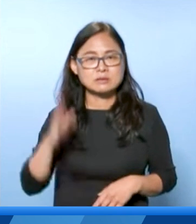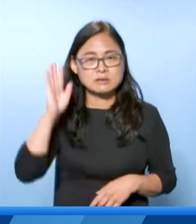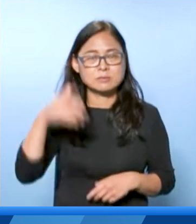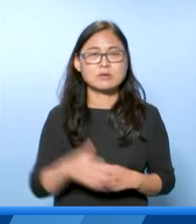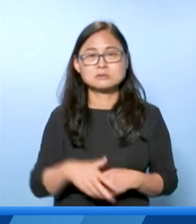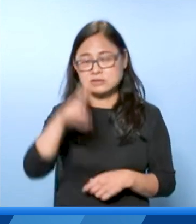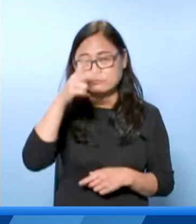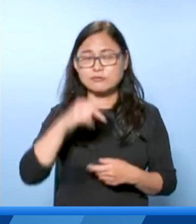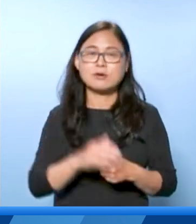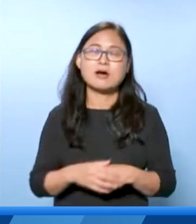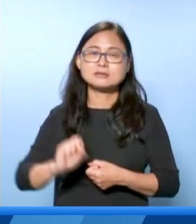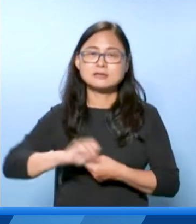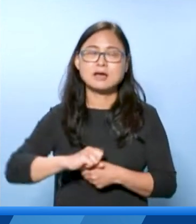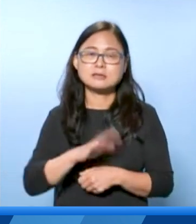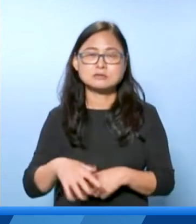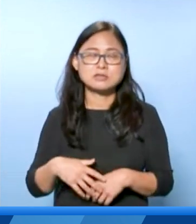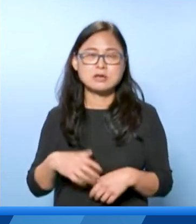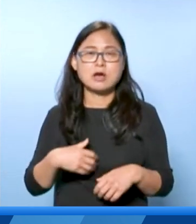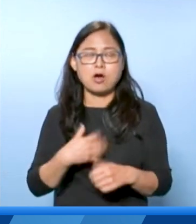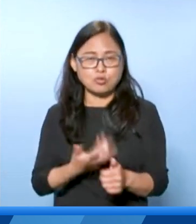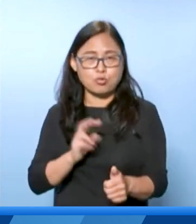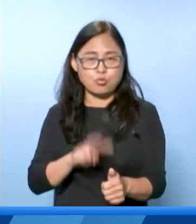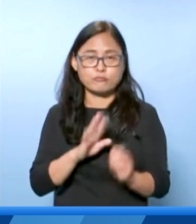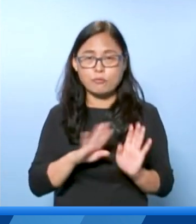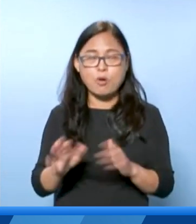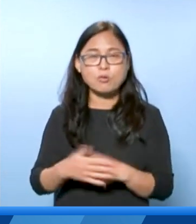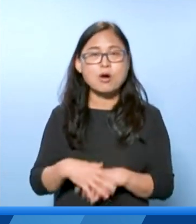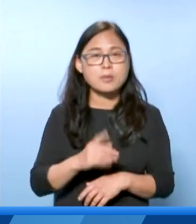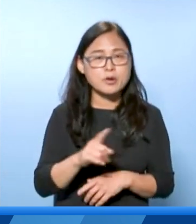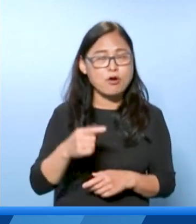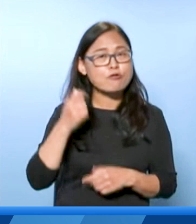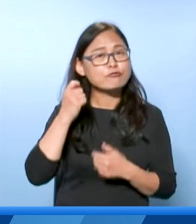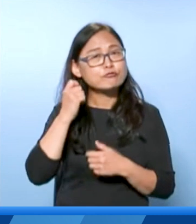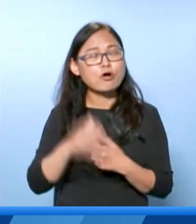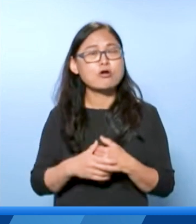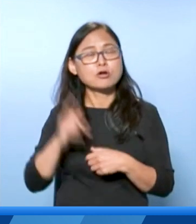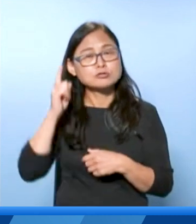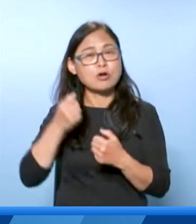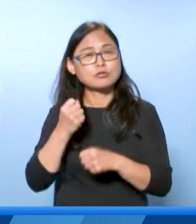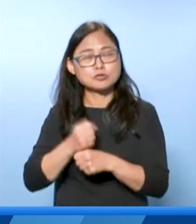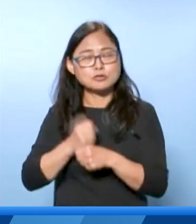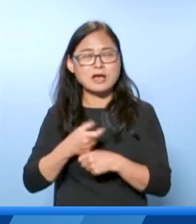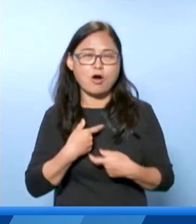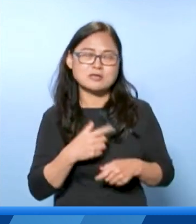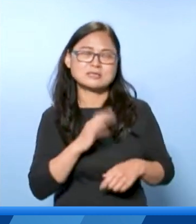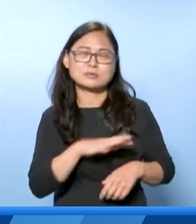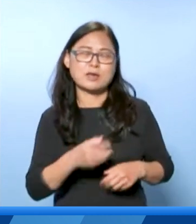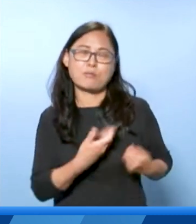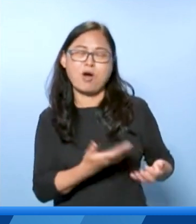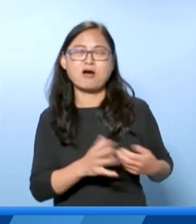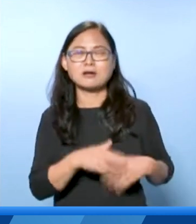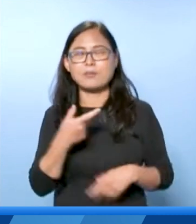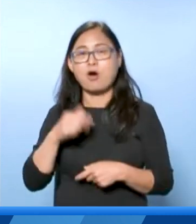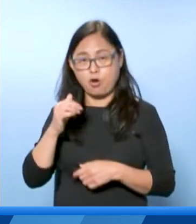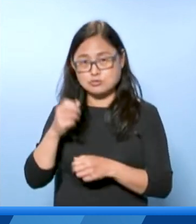可以增加這個幼兒託管的服務，讓想做事的婦女都是無後顧之憂才夠膽生仔，否則就